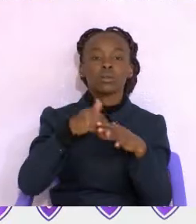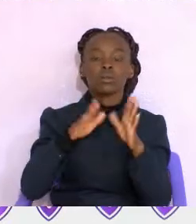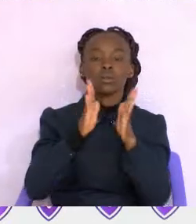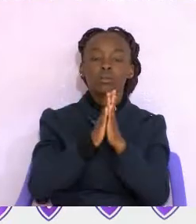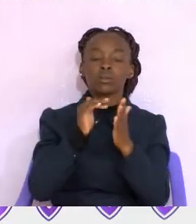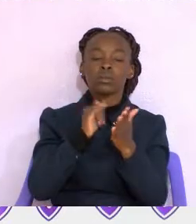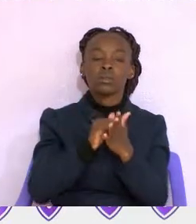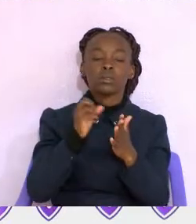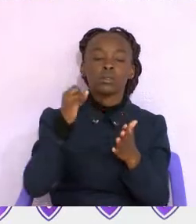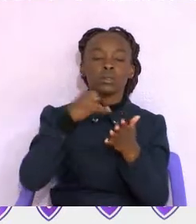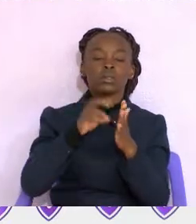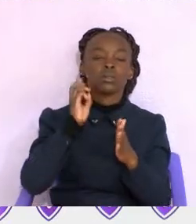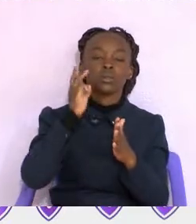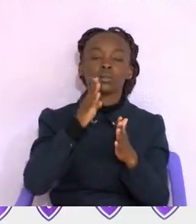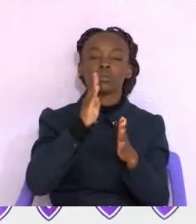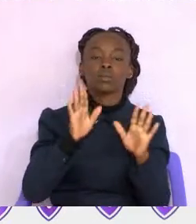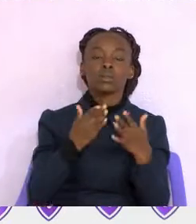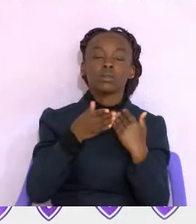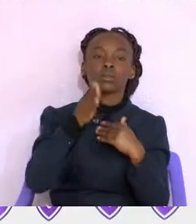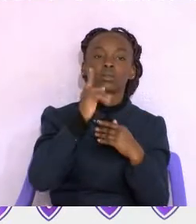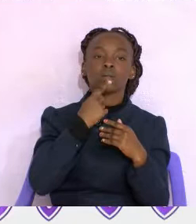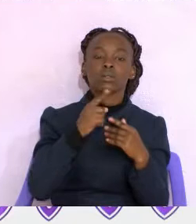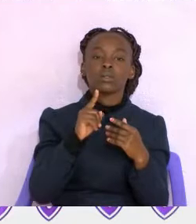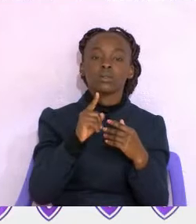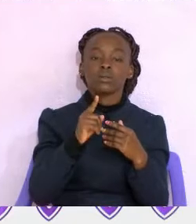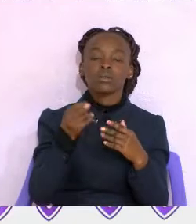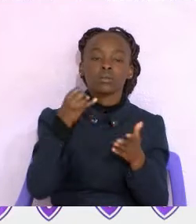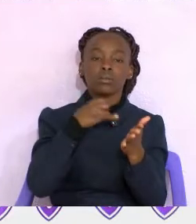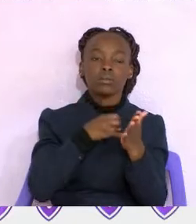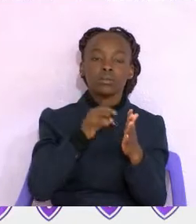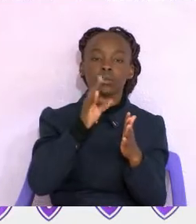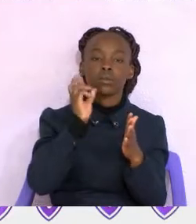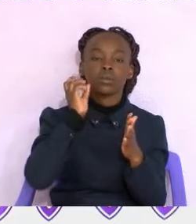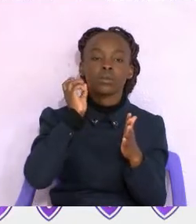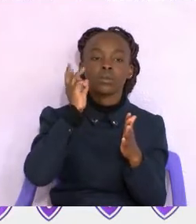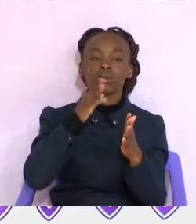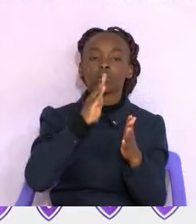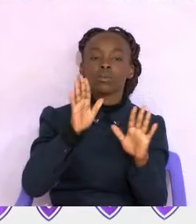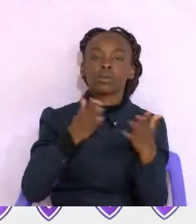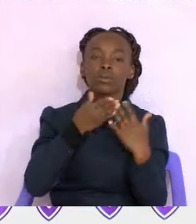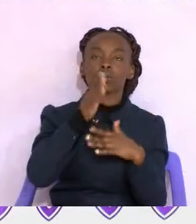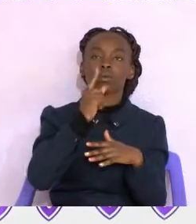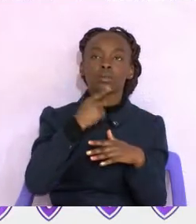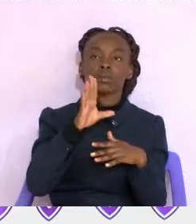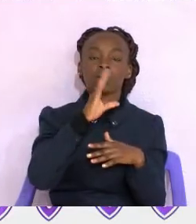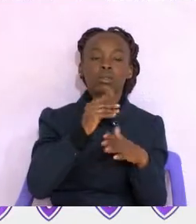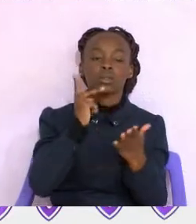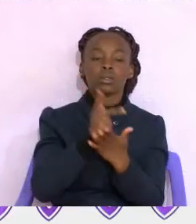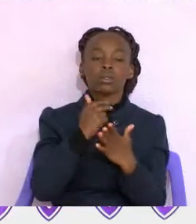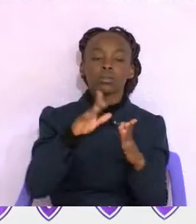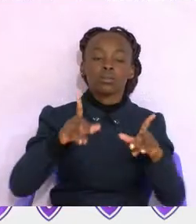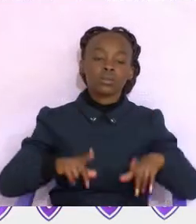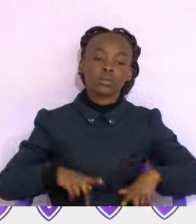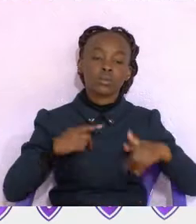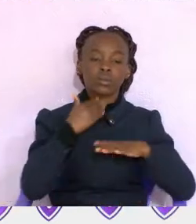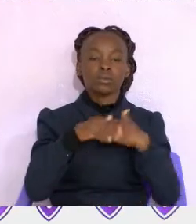kwamba itakuwa kama vile Mungu alisema. Itakuwa kwamba kama vile Mungu alisema, na kwamba Mungu atahifadhi maisha yako.